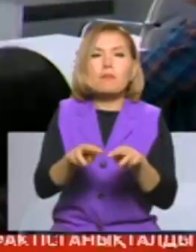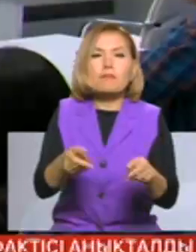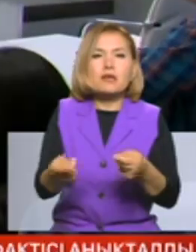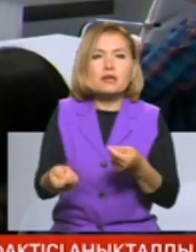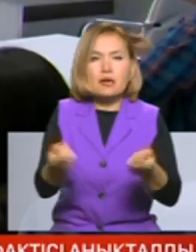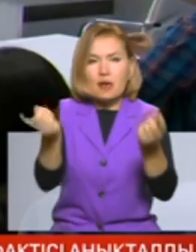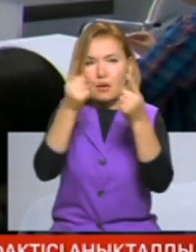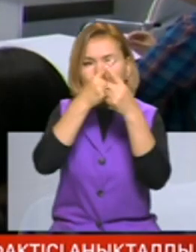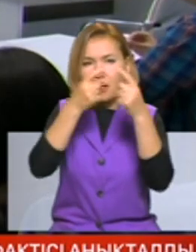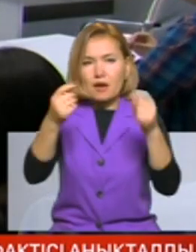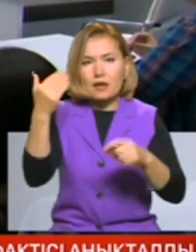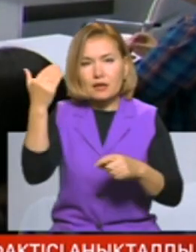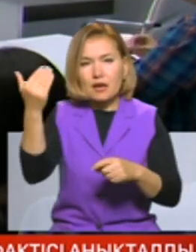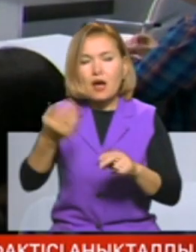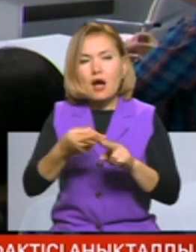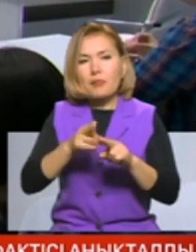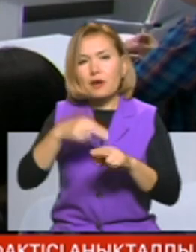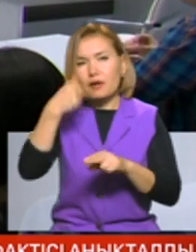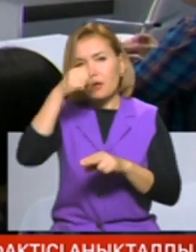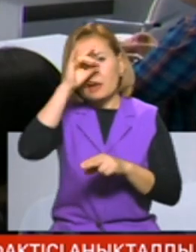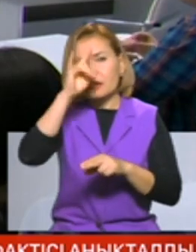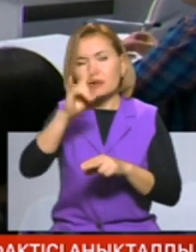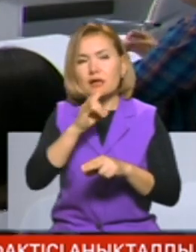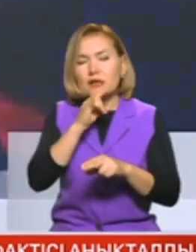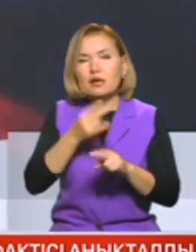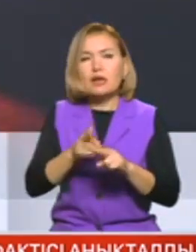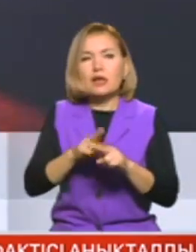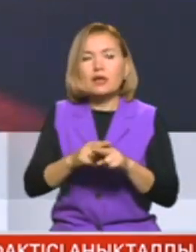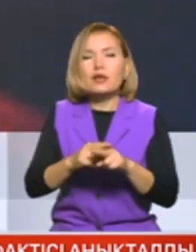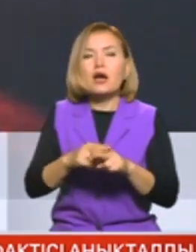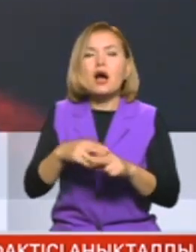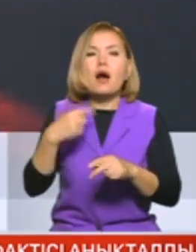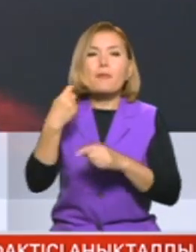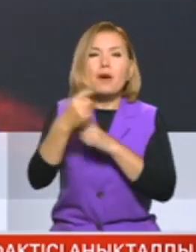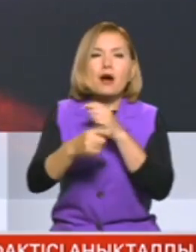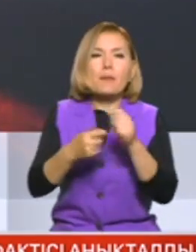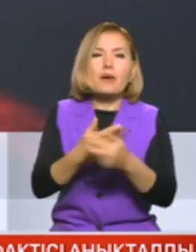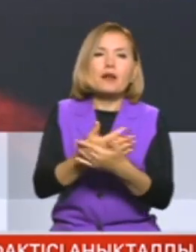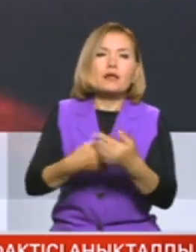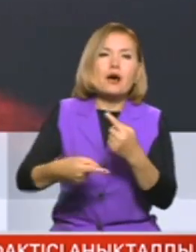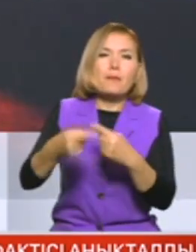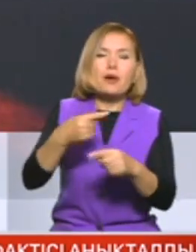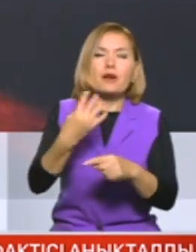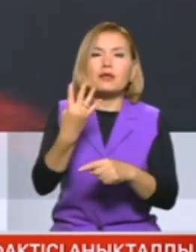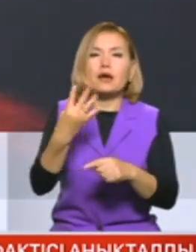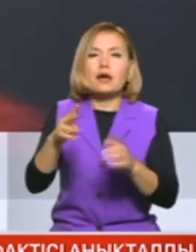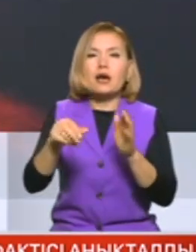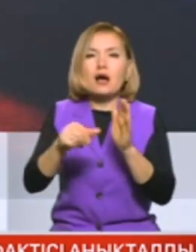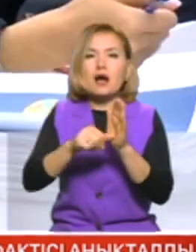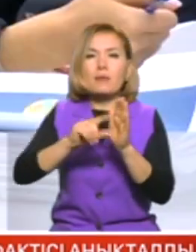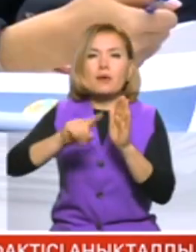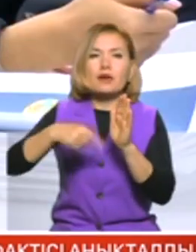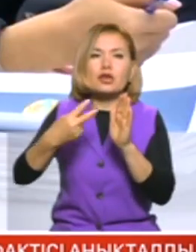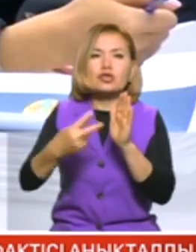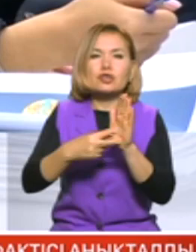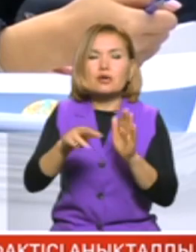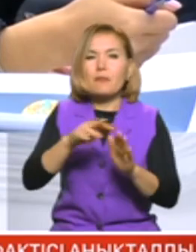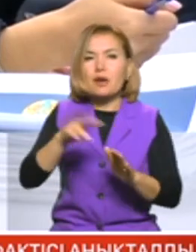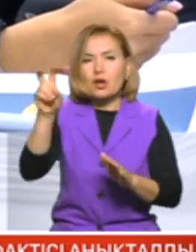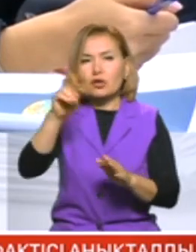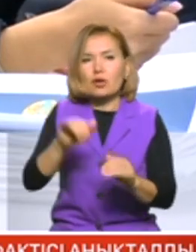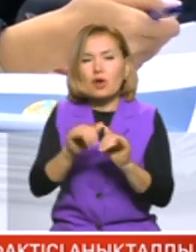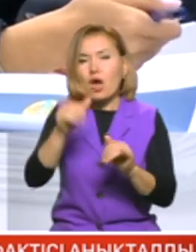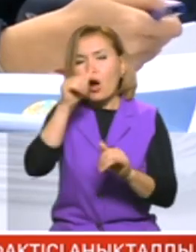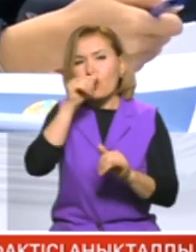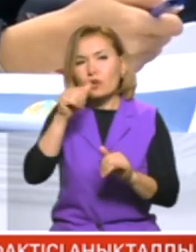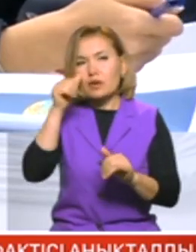интеграция вице-министрі Қайрат Төребаев айтты. Биыл Қазақстанның шикізаттық емес тауарларының айналымы 46,7 миллиард доллар болды. Бұл